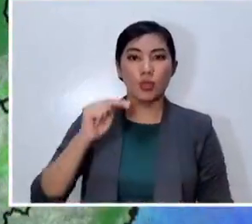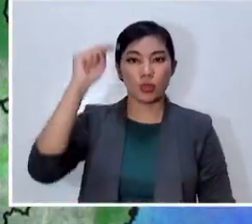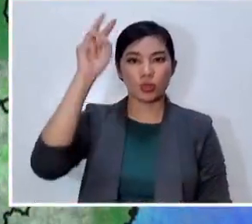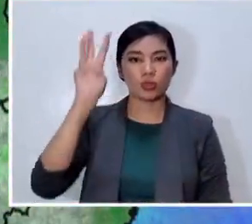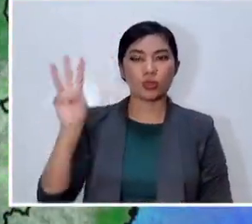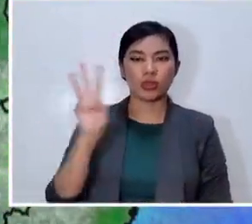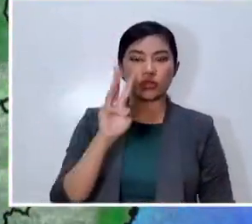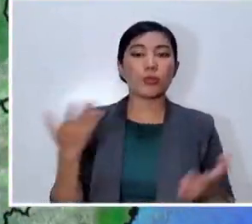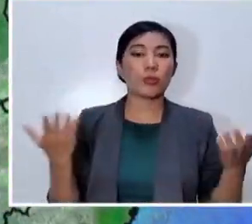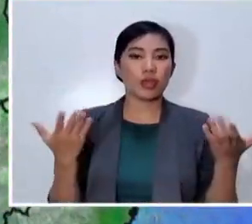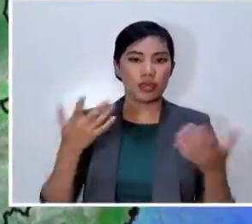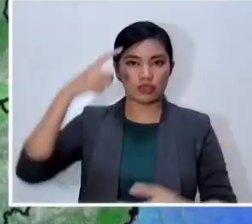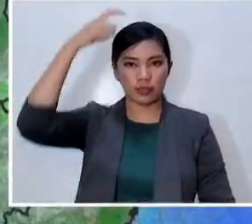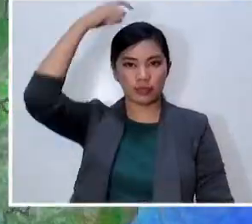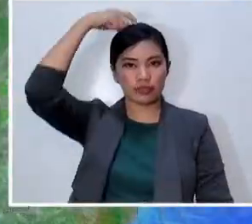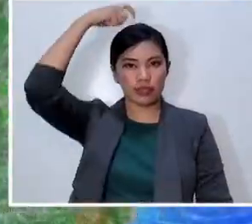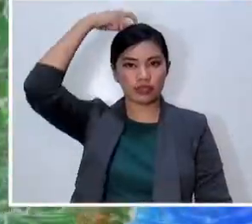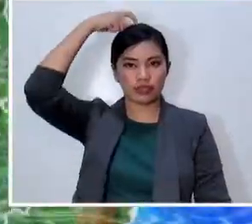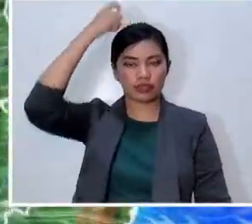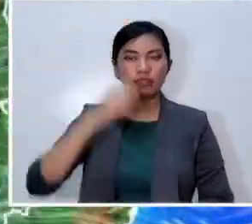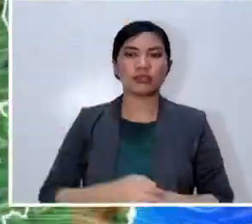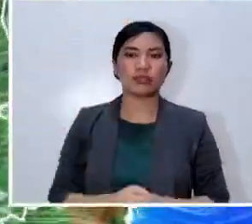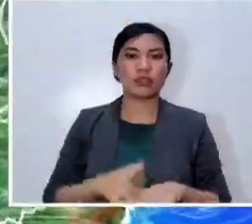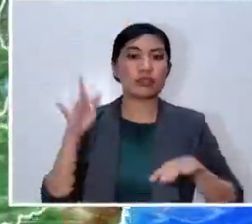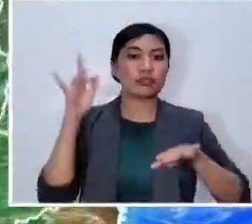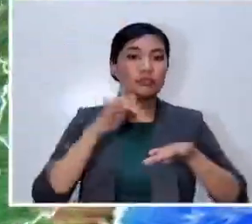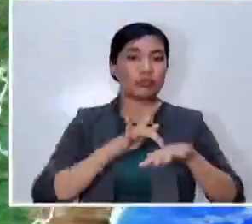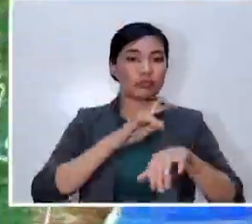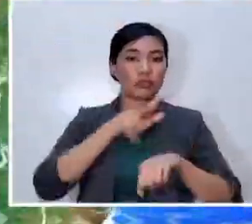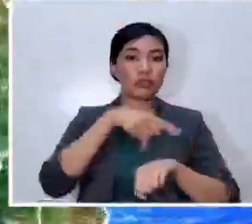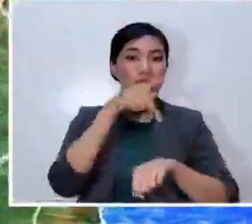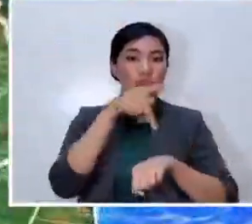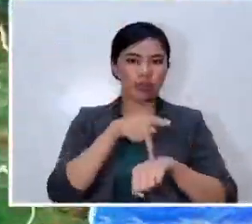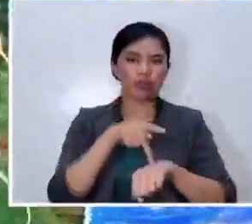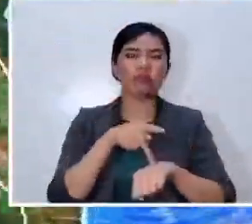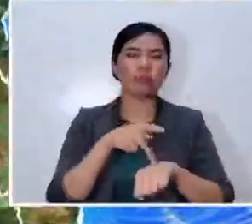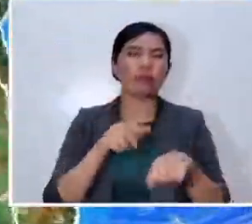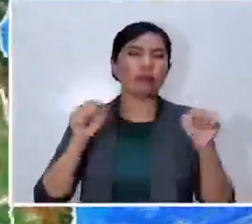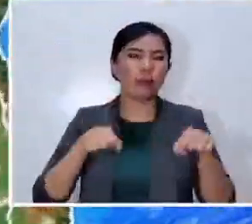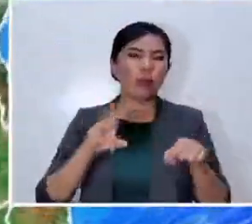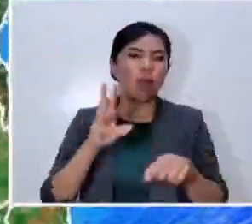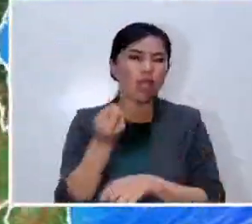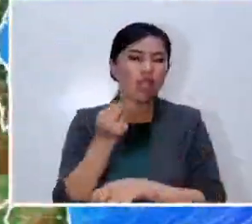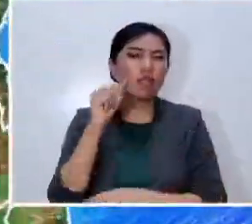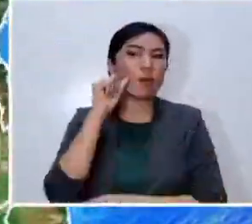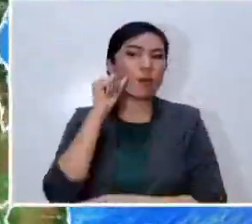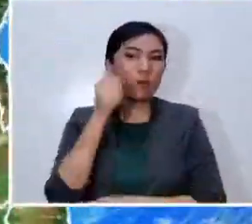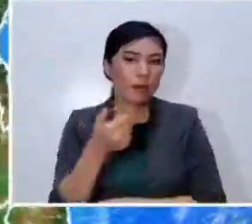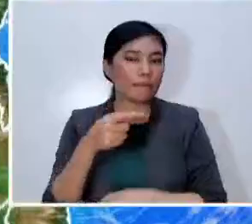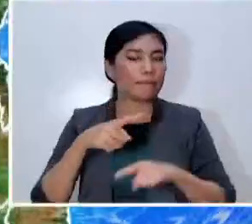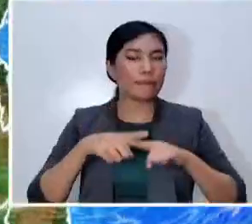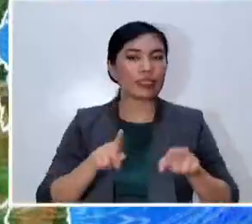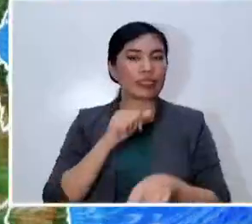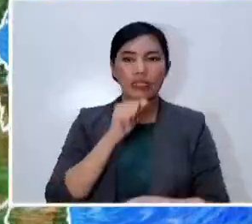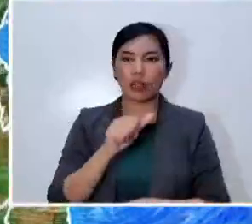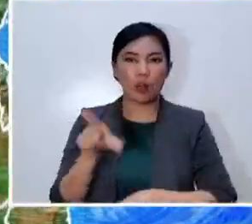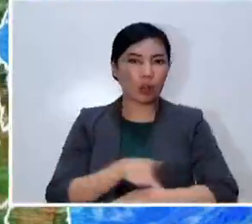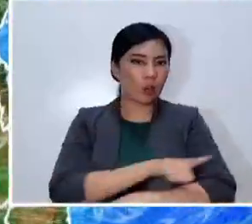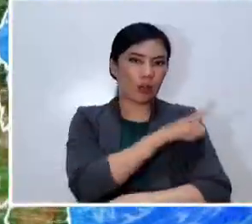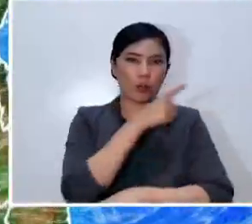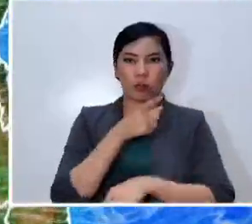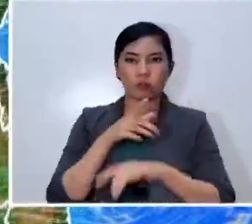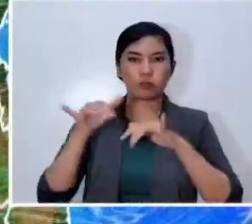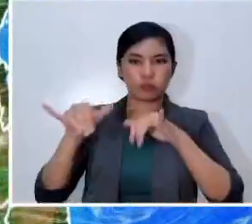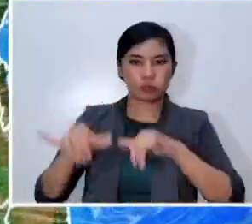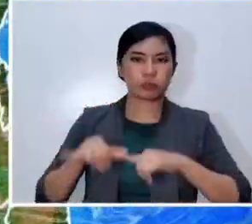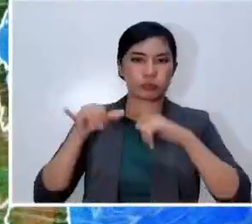Batanes. Posible itong pumasok sa PAR bukas pero hindi rin inaasahang lalapit sa bansa o tatagal sa loob ng PAR. Posible din itong tumagal hanggang sa